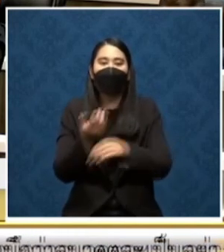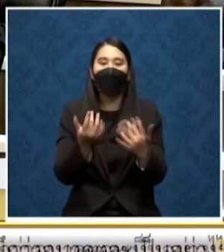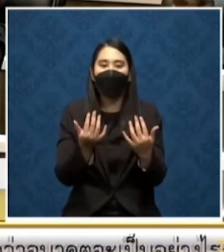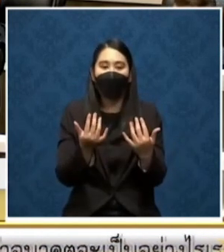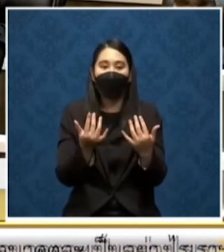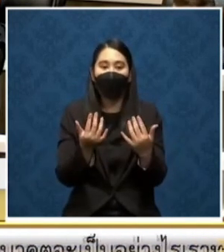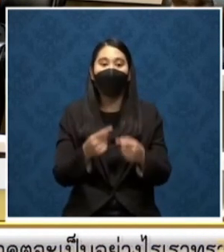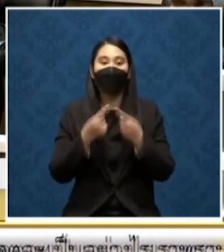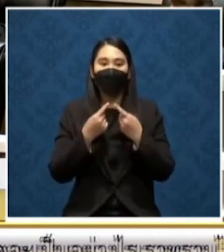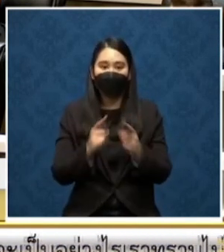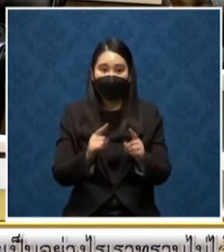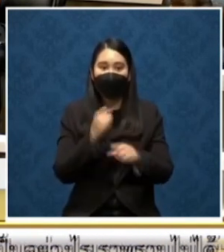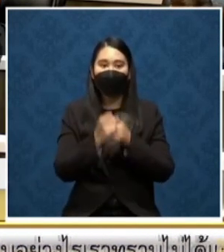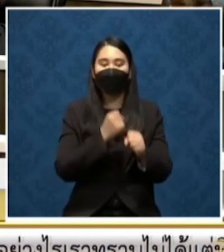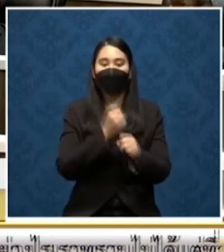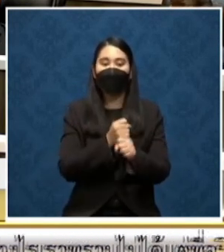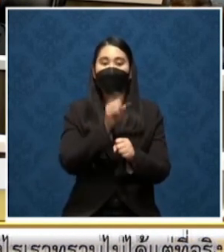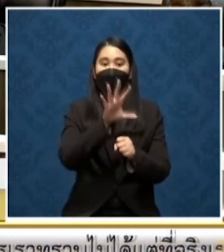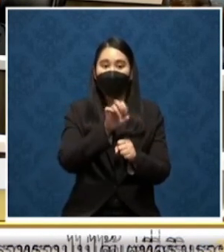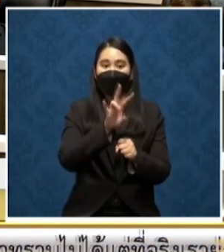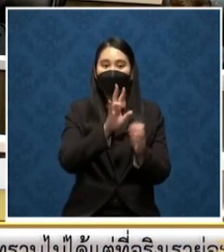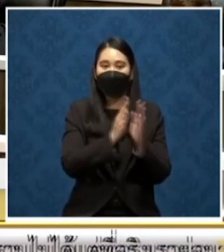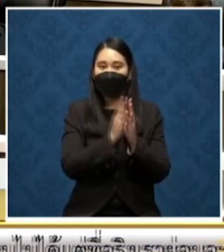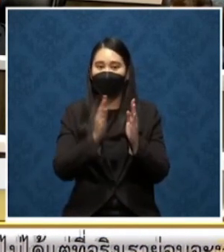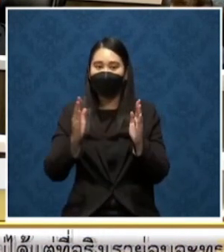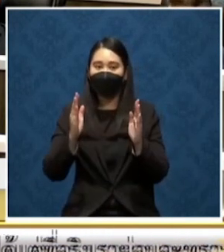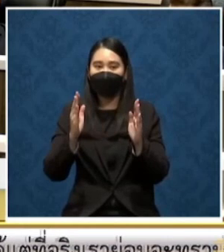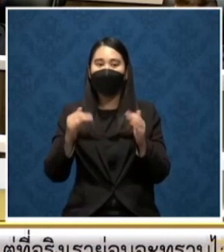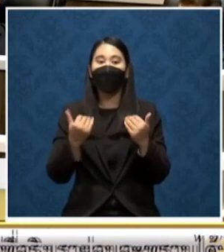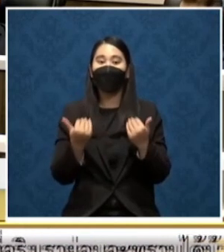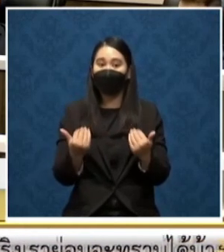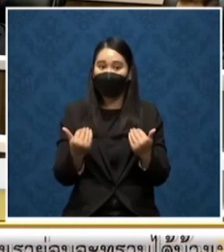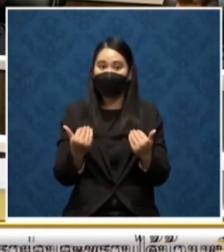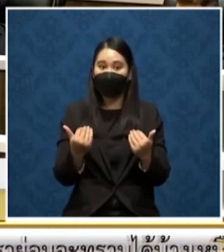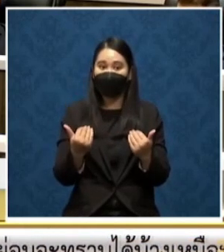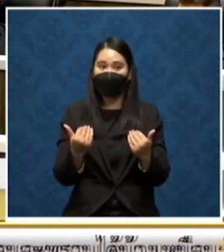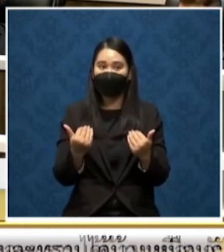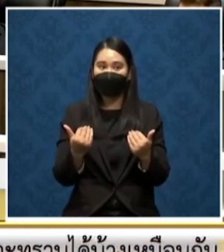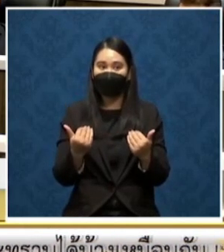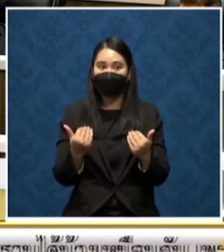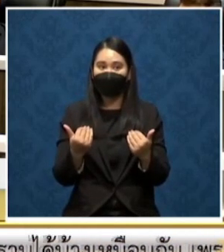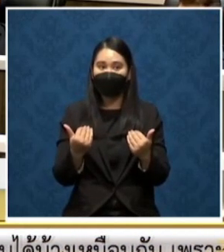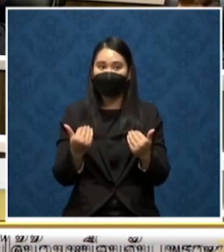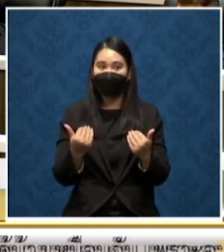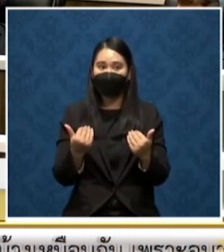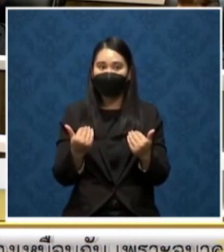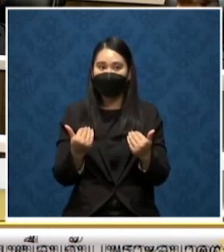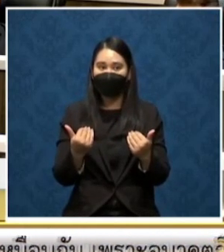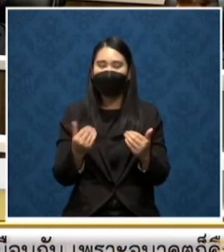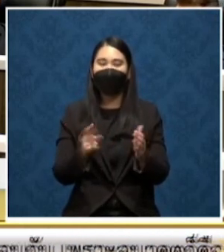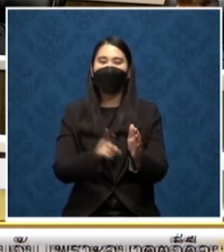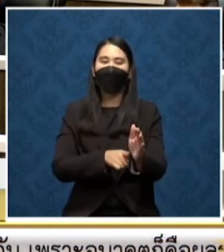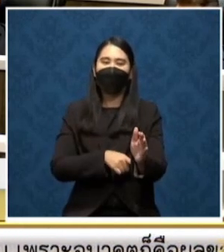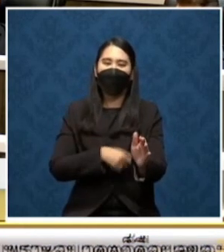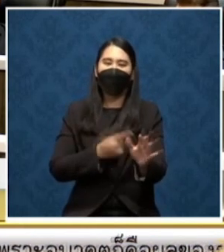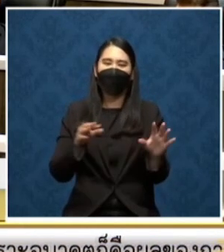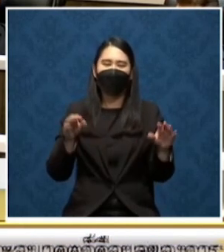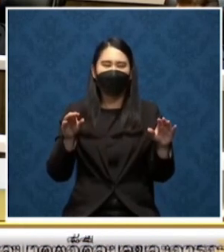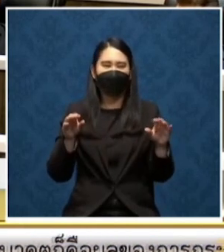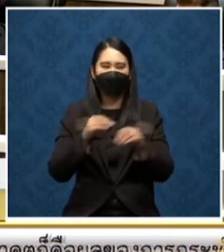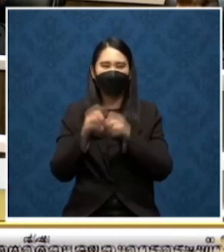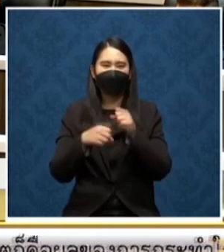ซ่าแถวงามวงวานไม่ได้ที่นี่ Amazing Thailand คุกพราซ่าผมเคยได้ยินนะหากไปรอบโลกมาแล้วขอเชิญแว